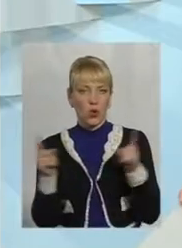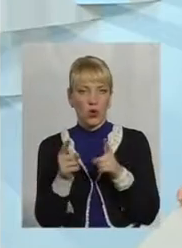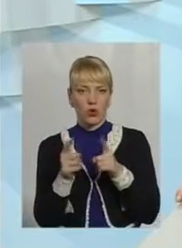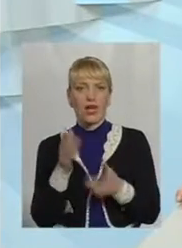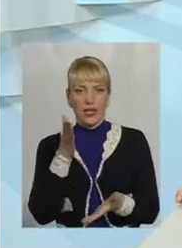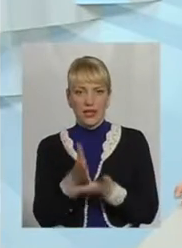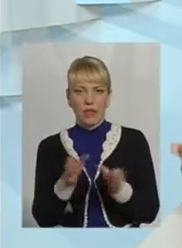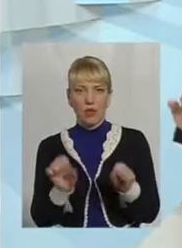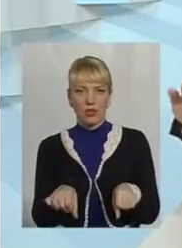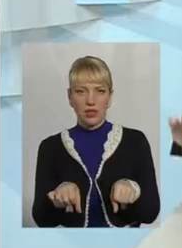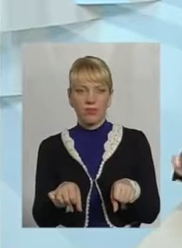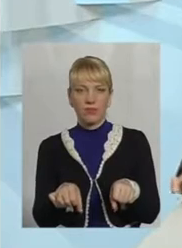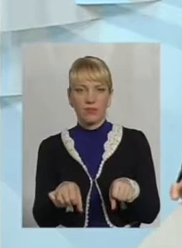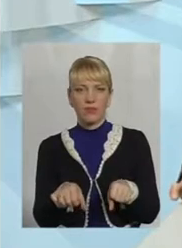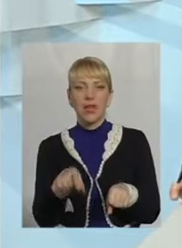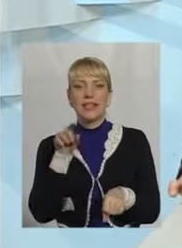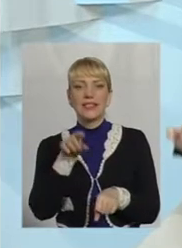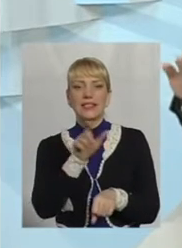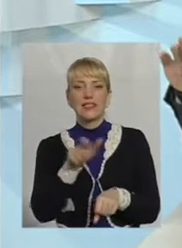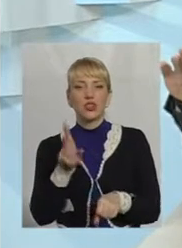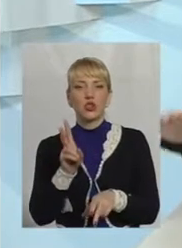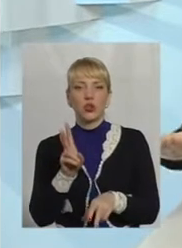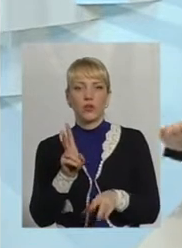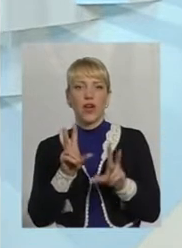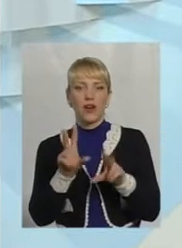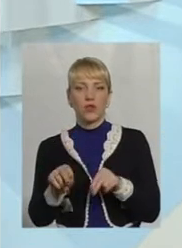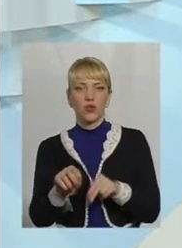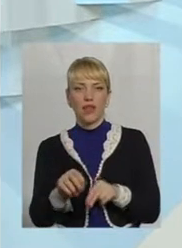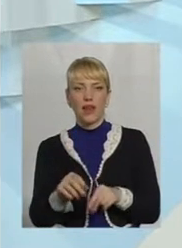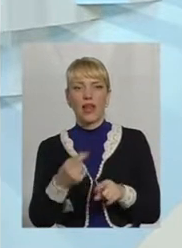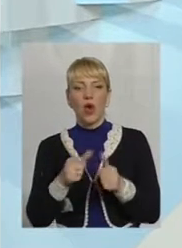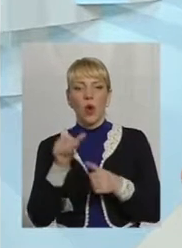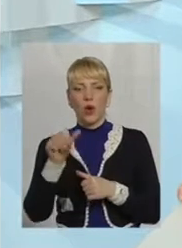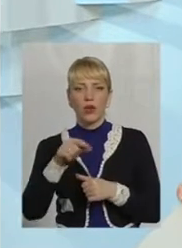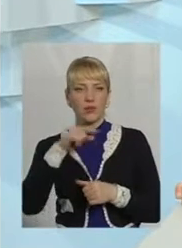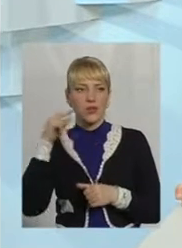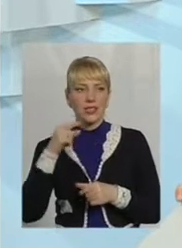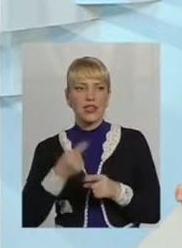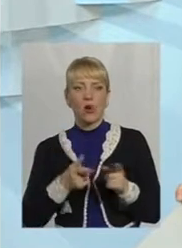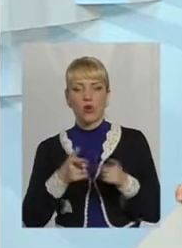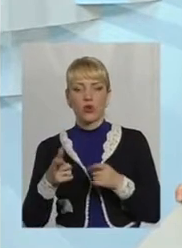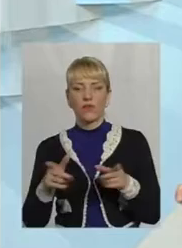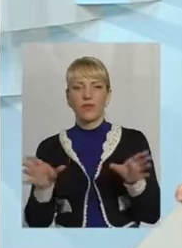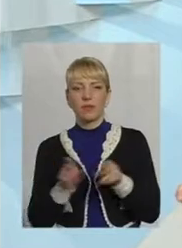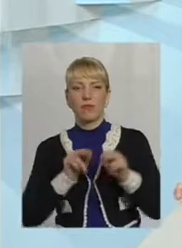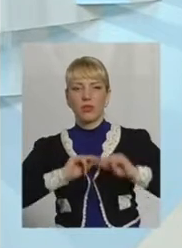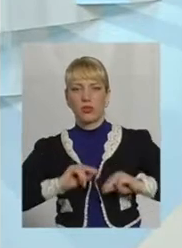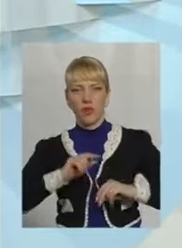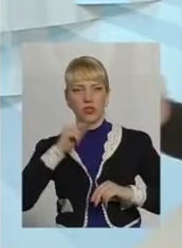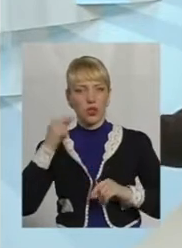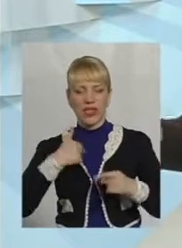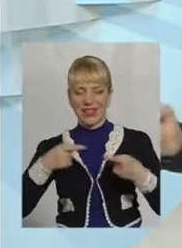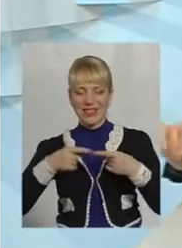є можливість. Ті, хто гарантували, окрім Росії, готові з Україною співпрацювати. Я це